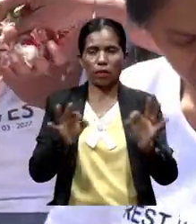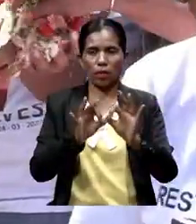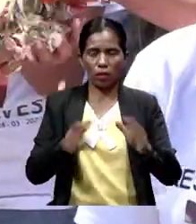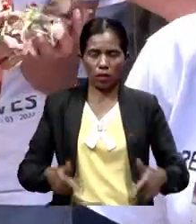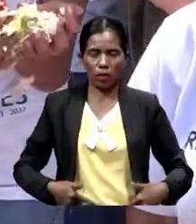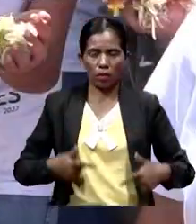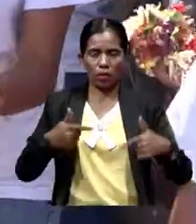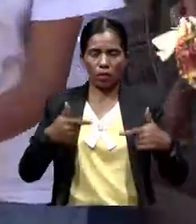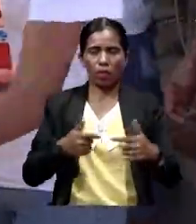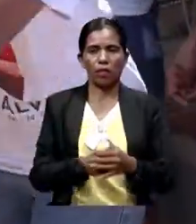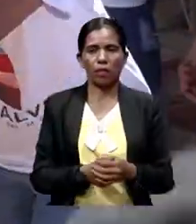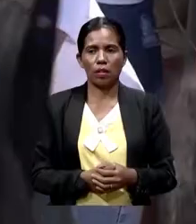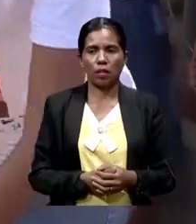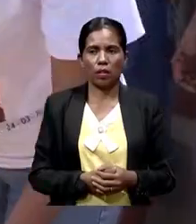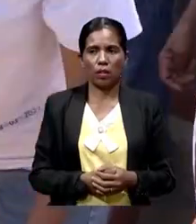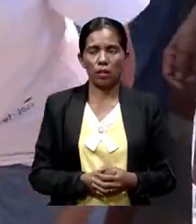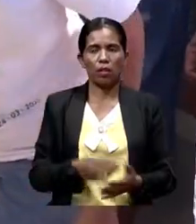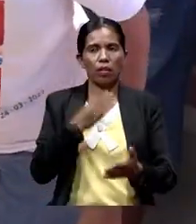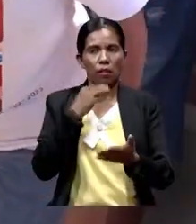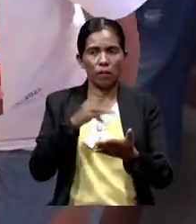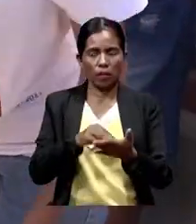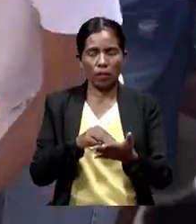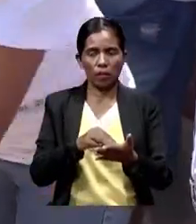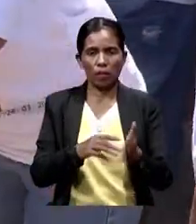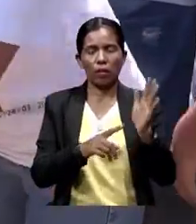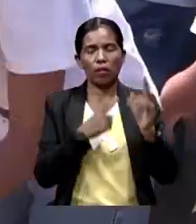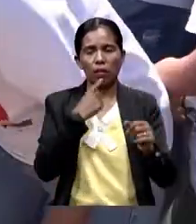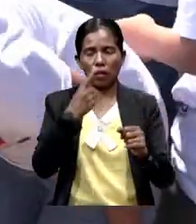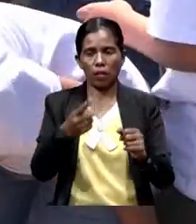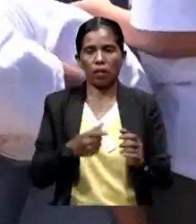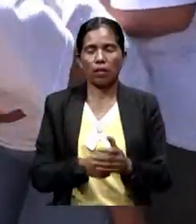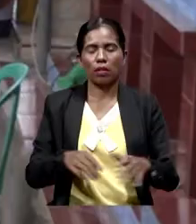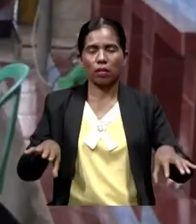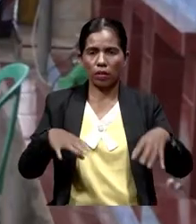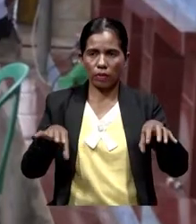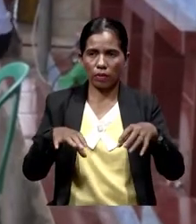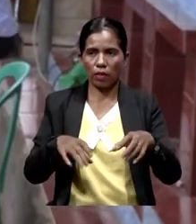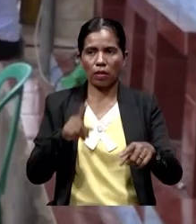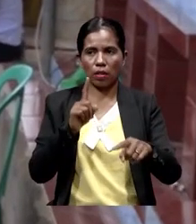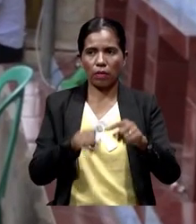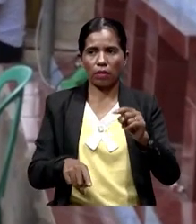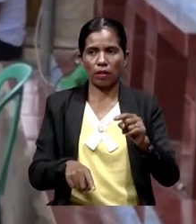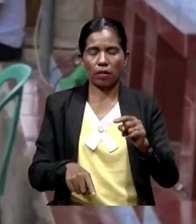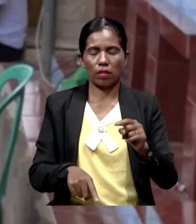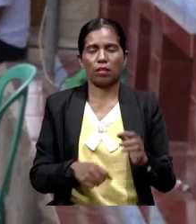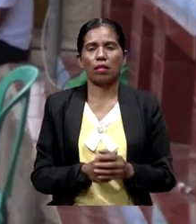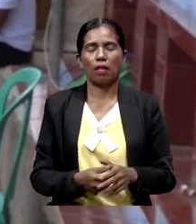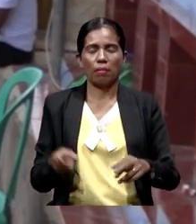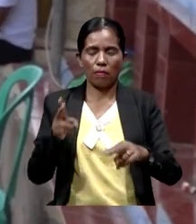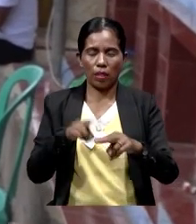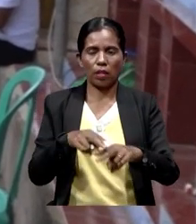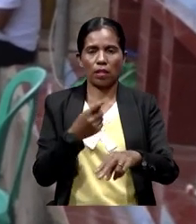ita ninia mori estômago. Então, ninia mensagem, ita ninia pêmini hatê, ita ninia magne, serviço, label halo overtime demais.